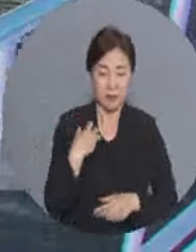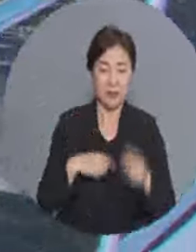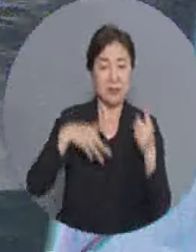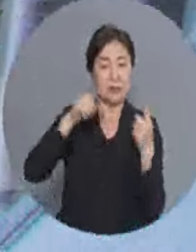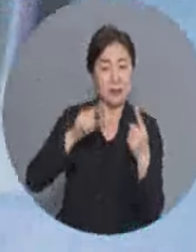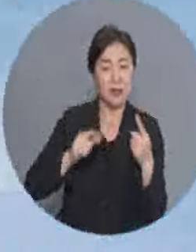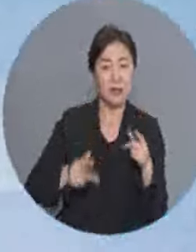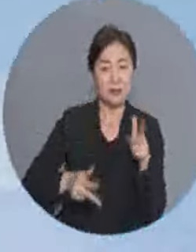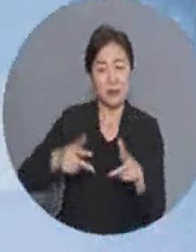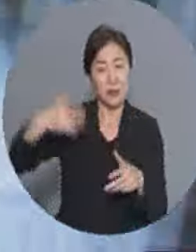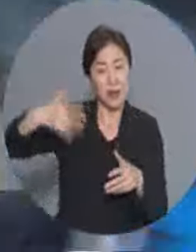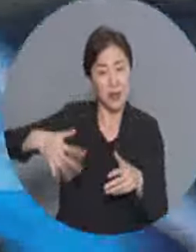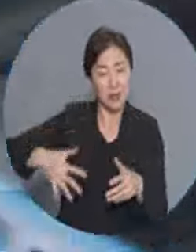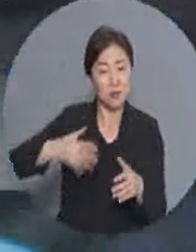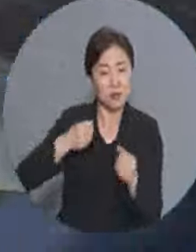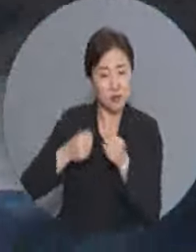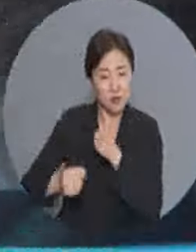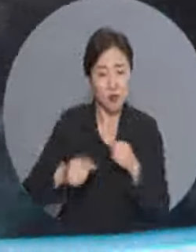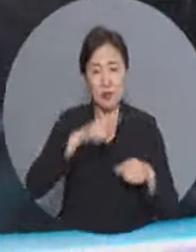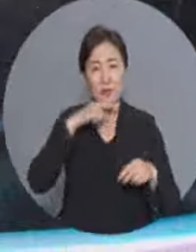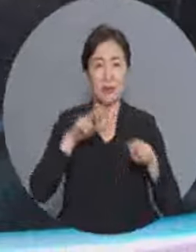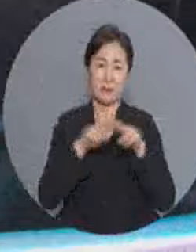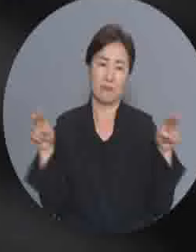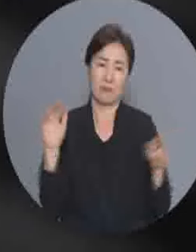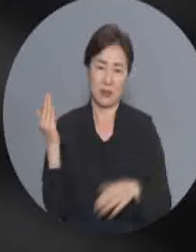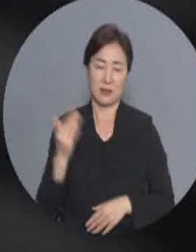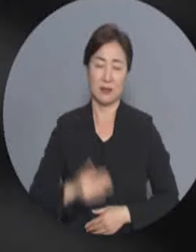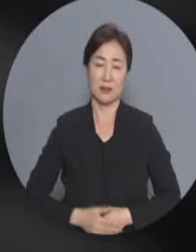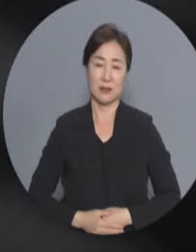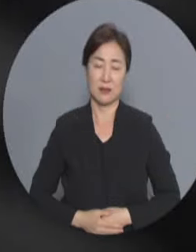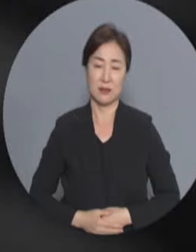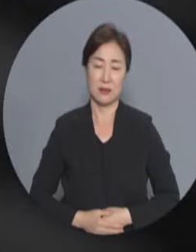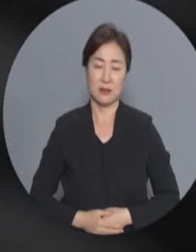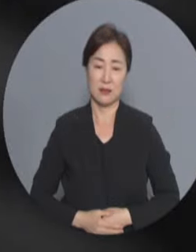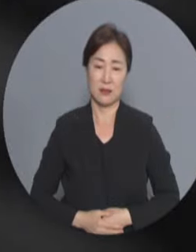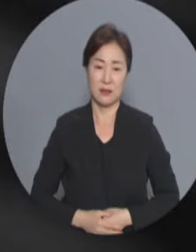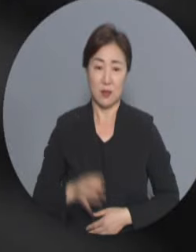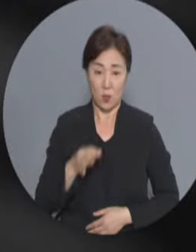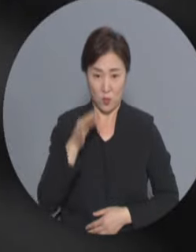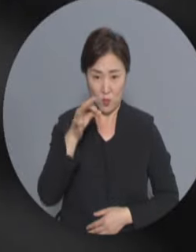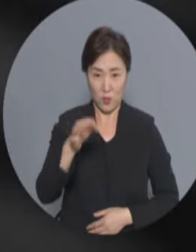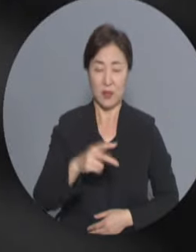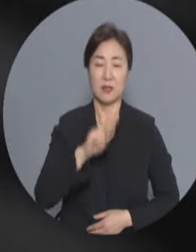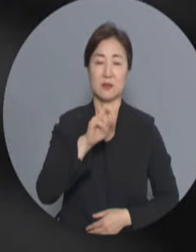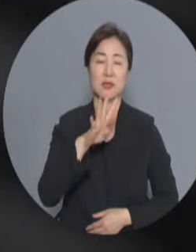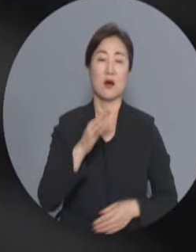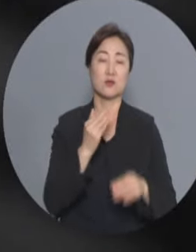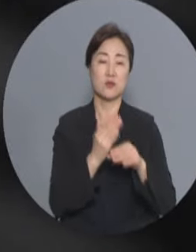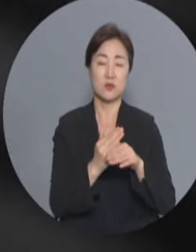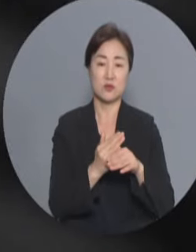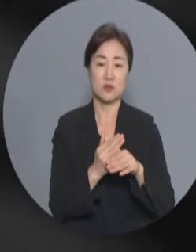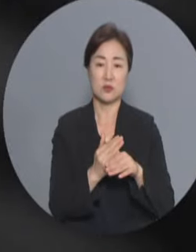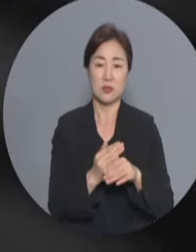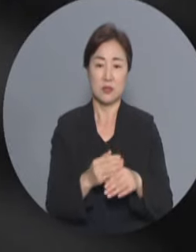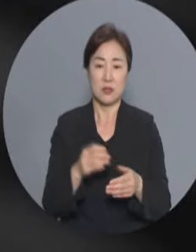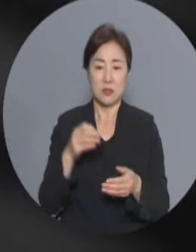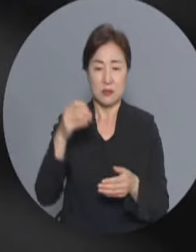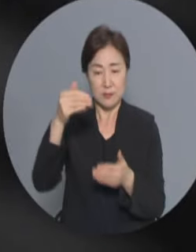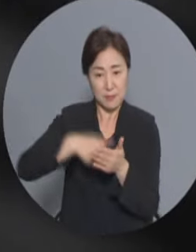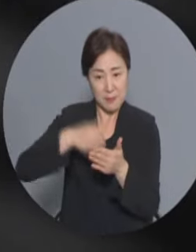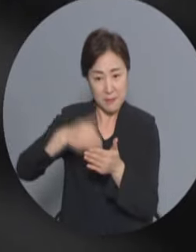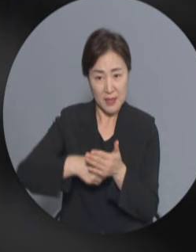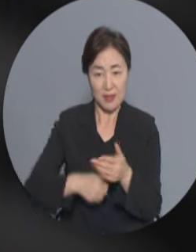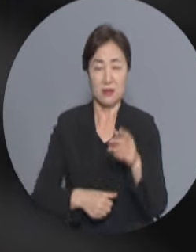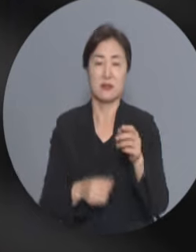사업도 끝내지 못한 상황에서 부도 처리됐습니다. 공사 집행 금액 24억여 원 가운데 시공된 것은